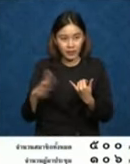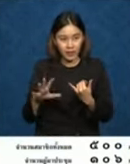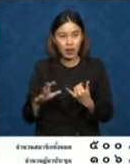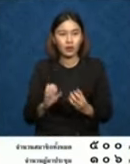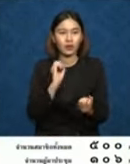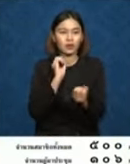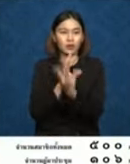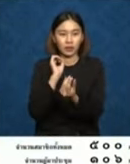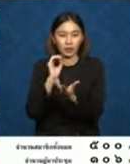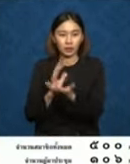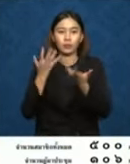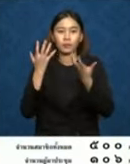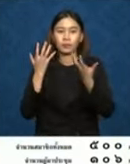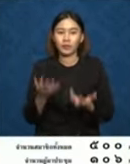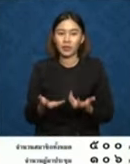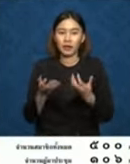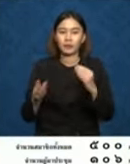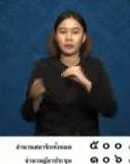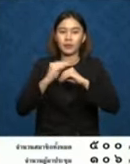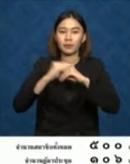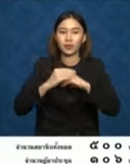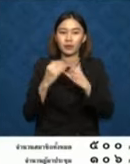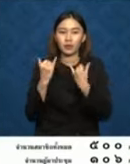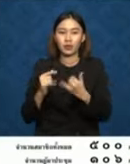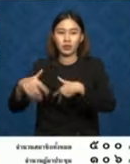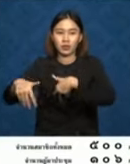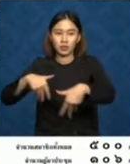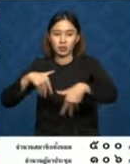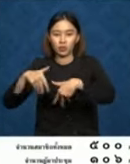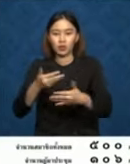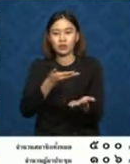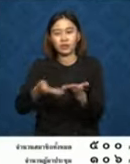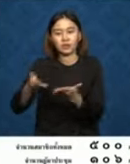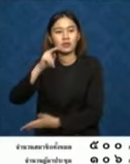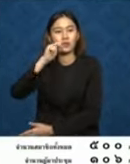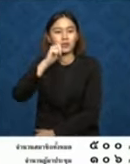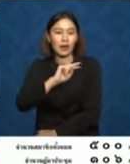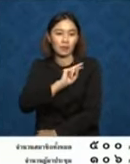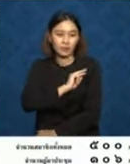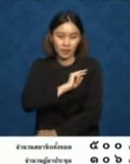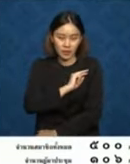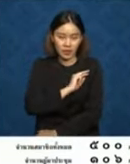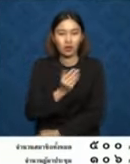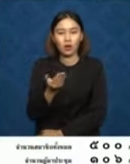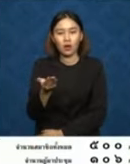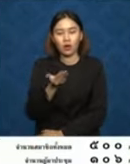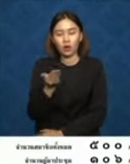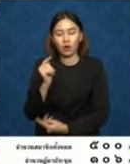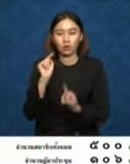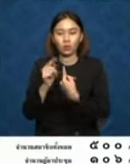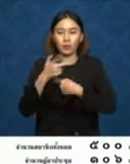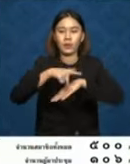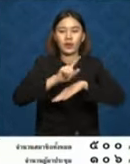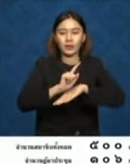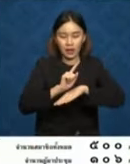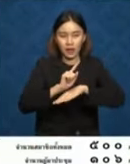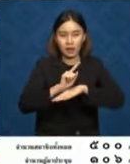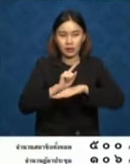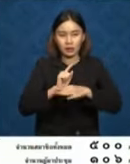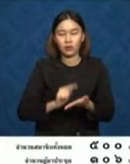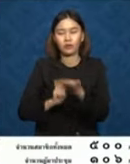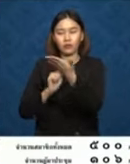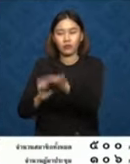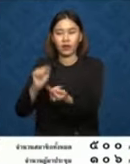ทวีความรุนแรงขึ้นเรื่อยๆซึ่งปัจจุบันราษฎรก็ต้องซื้อน้ำใช้กันแล้วนะคะจึงขอเรียนผ่านท่านประธานสภา